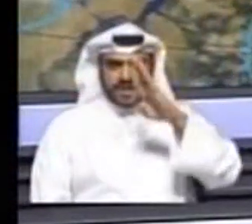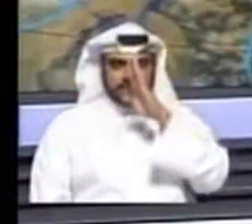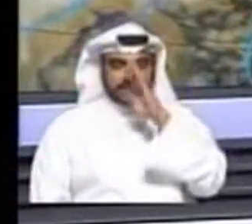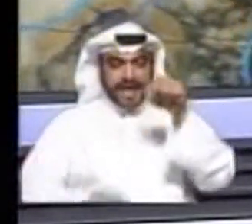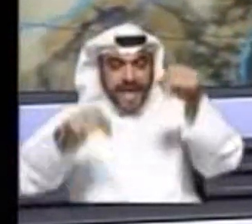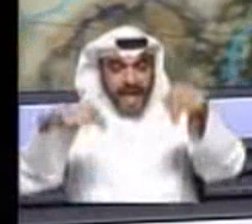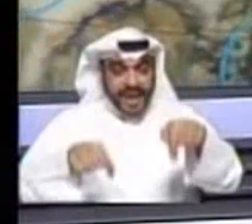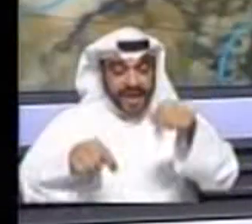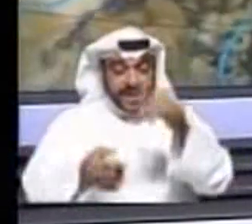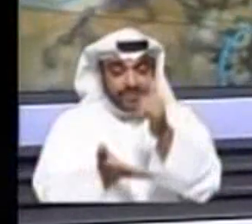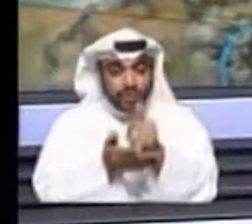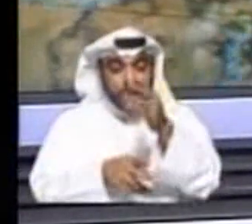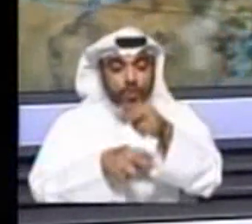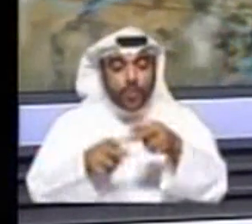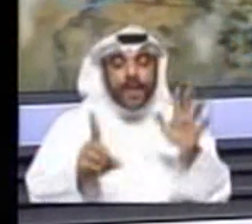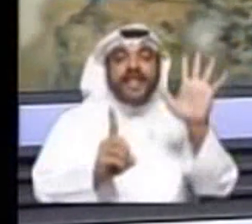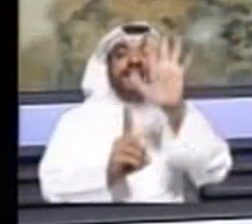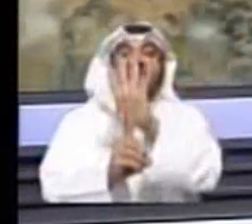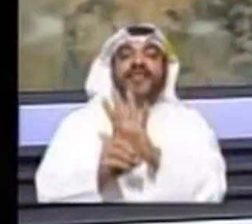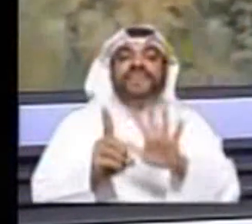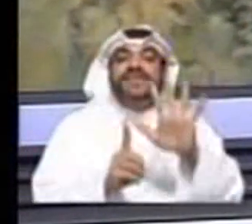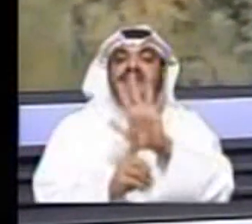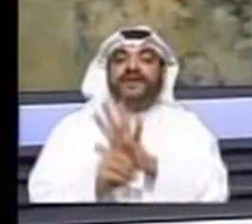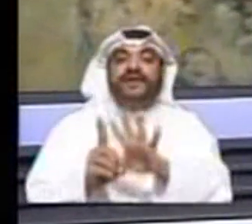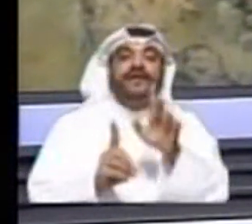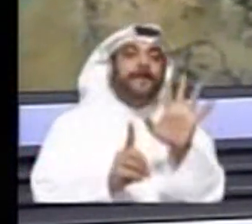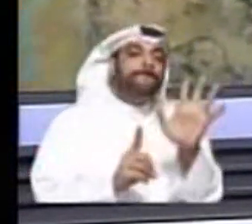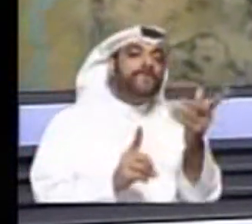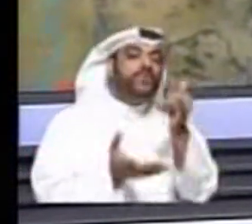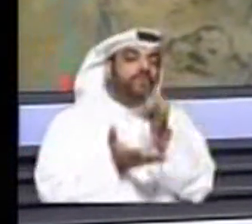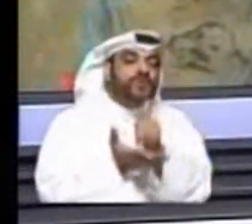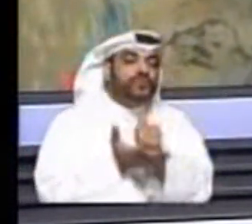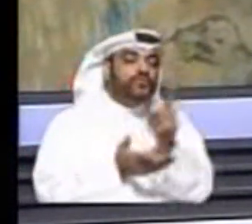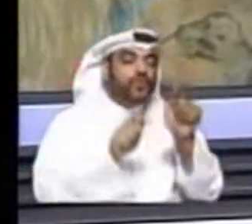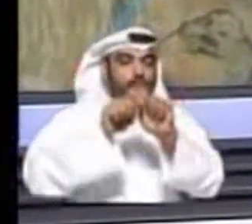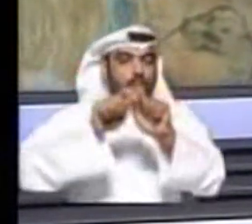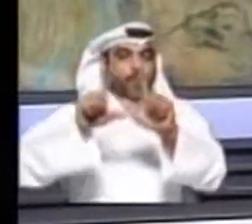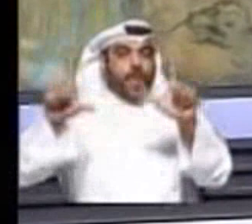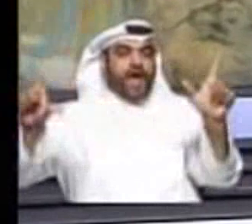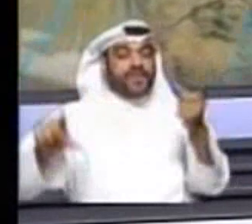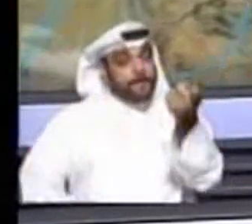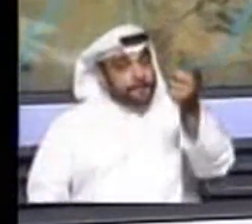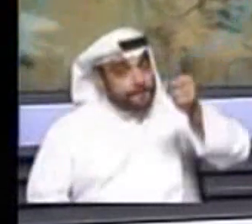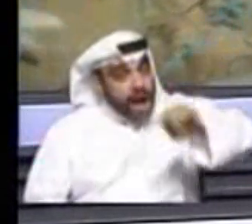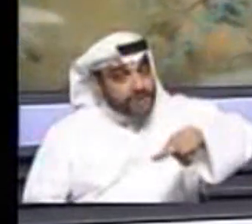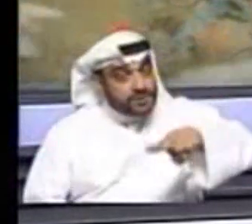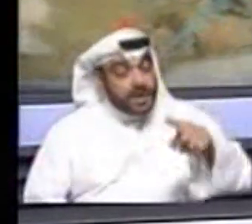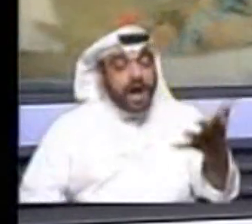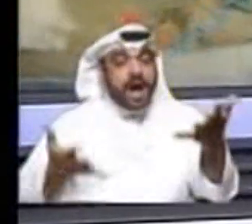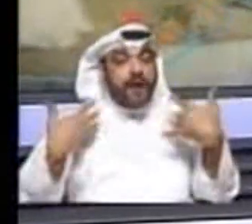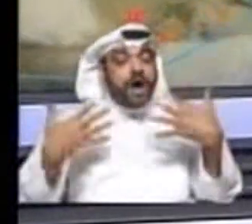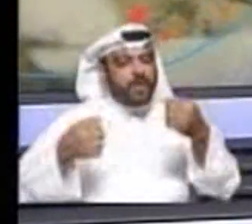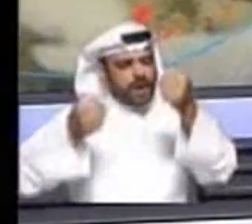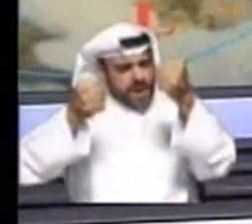تحت تأثير امتداد منخفض جوي مأثر علينا بهواء جنوبي شرقي، راح يكون ملحوظ أكثر في يوم الغد، نشاطه ابتداء منتصف